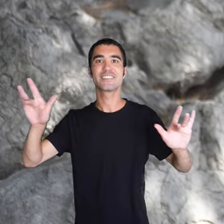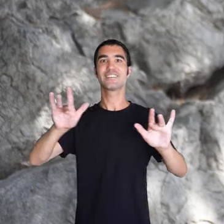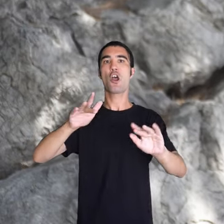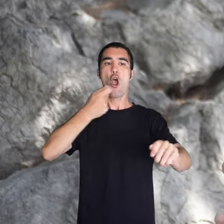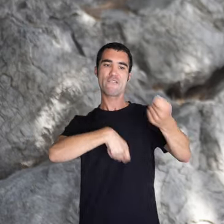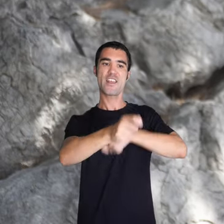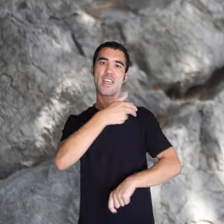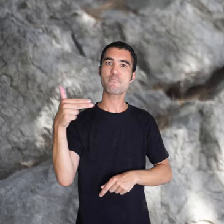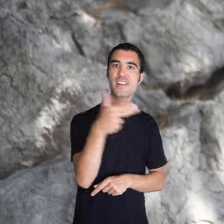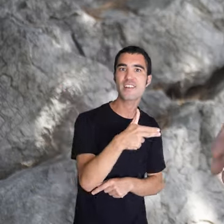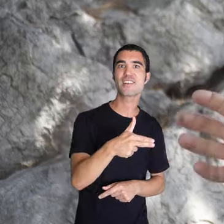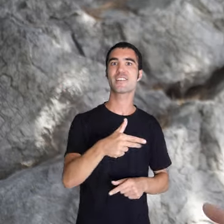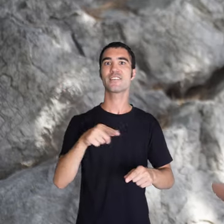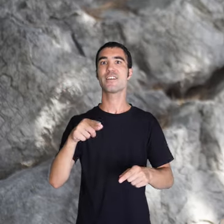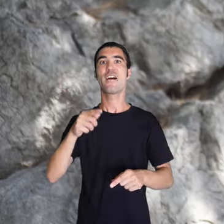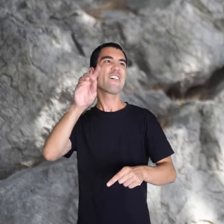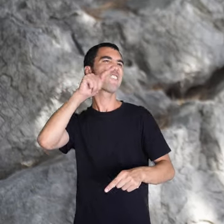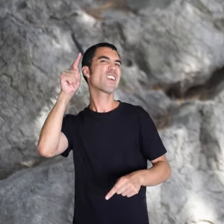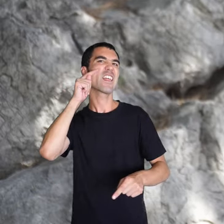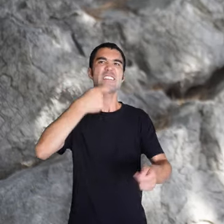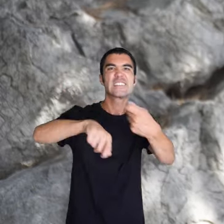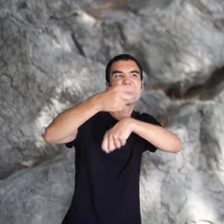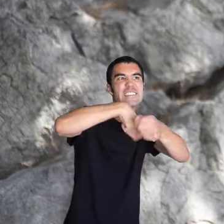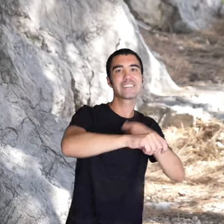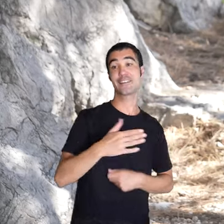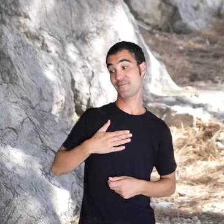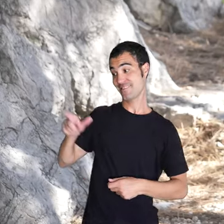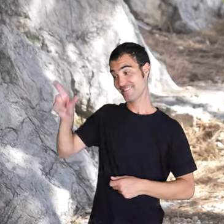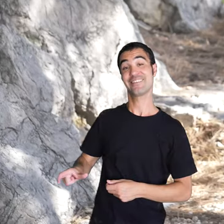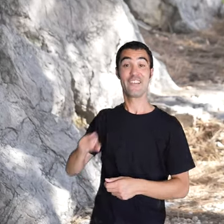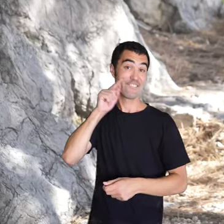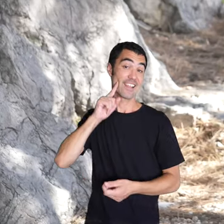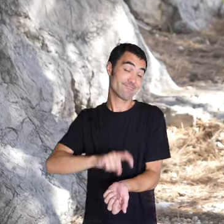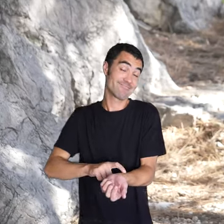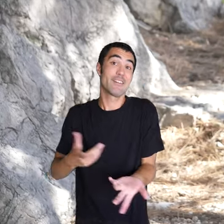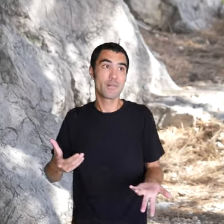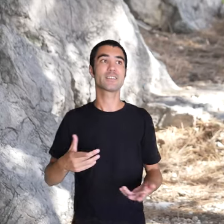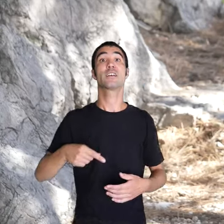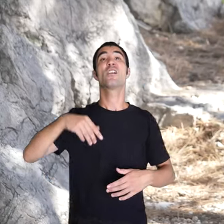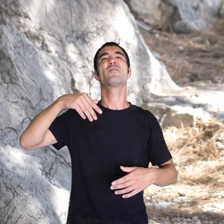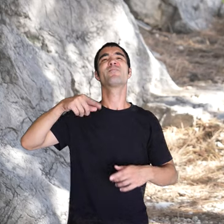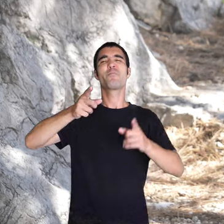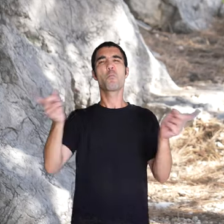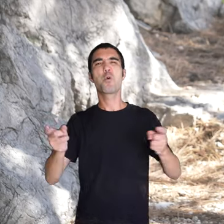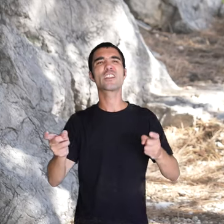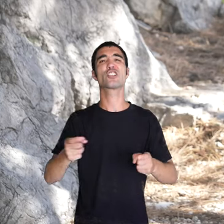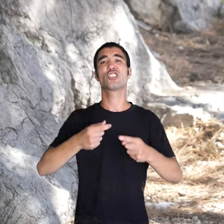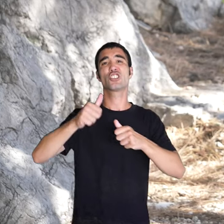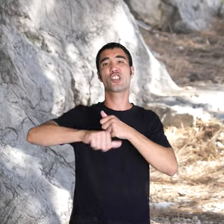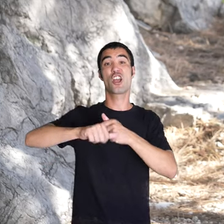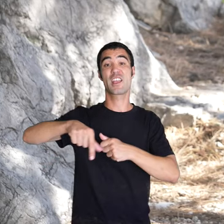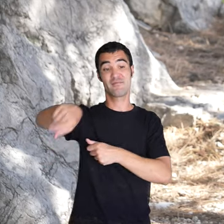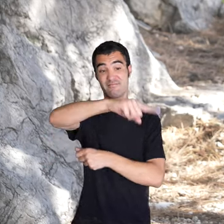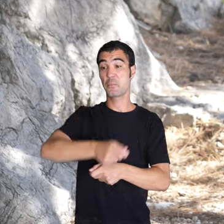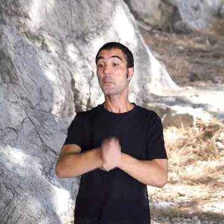d'hora de vendre peix, també, per francesos, perquè la meva dona és francesa. El futur d'esport de soia pels pescadors, si seguim